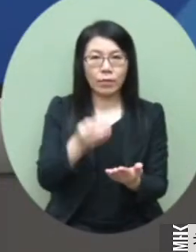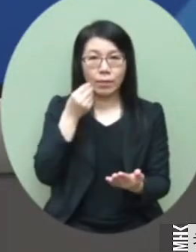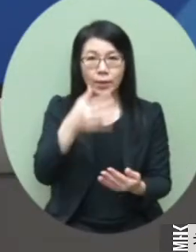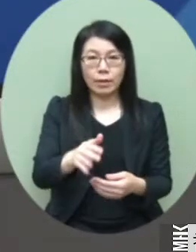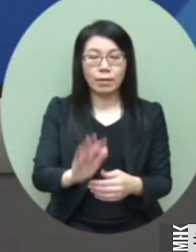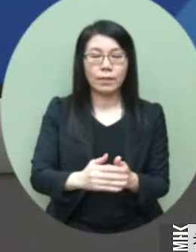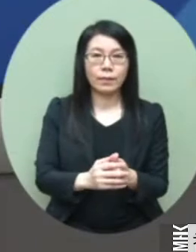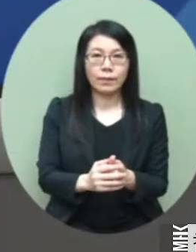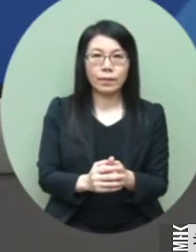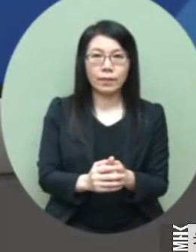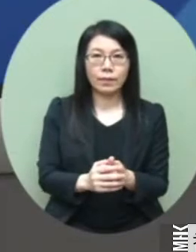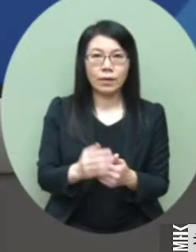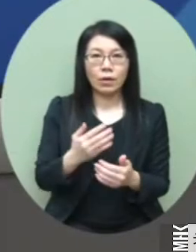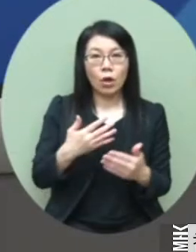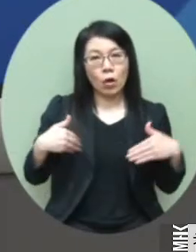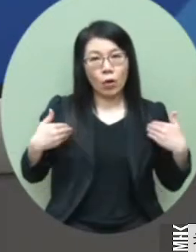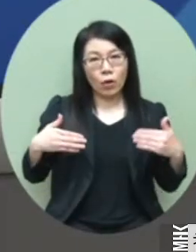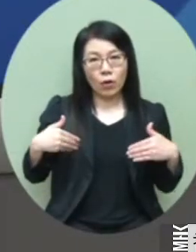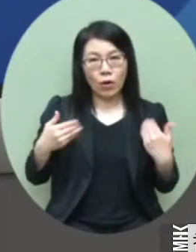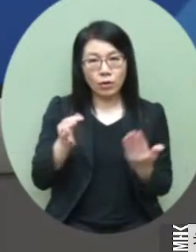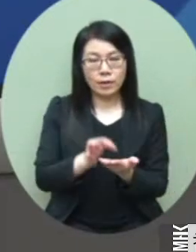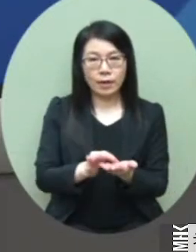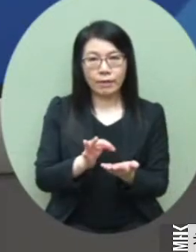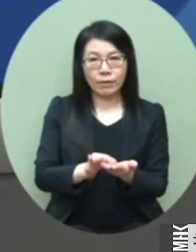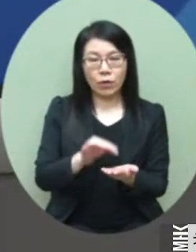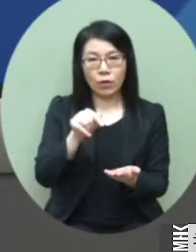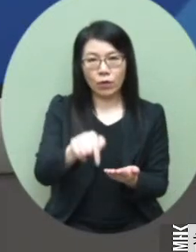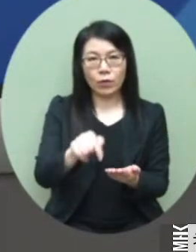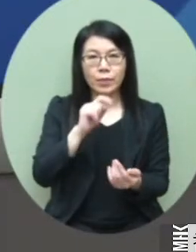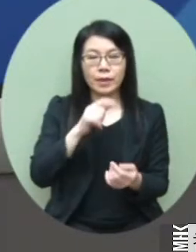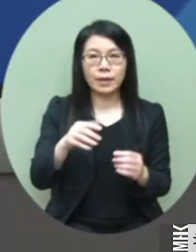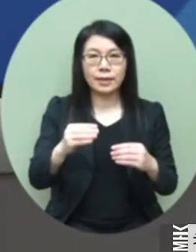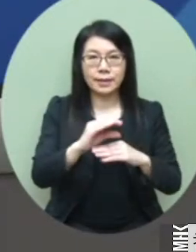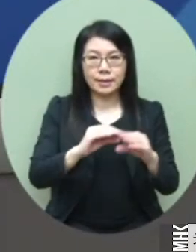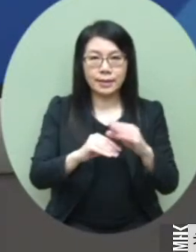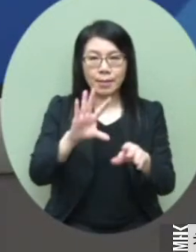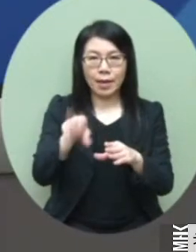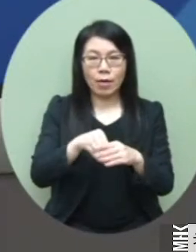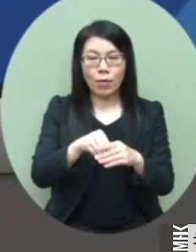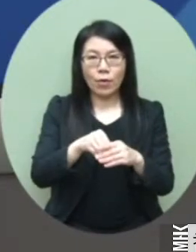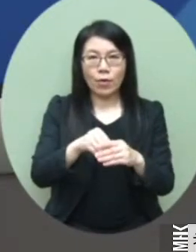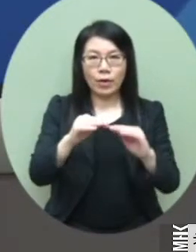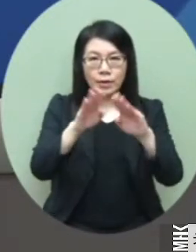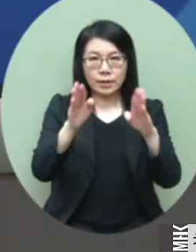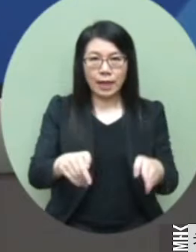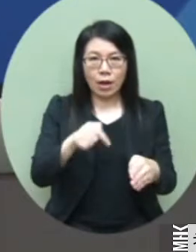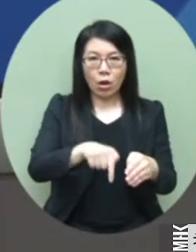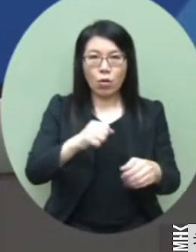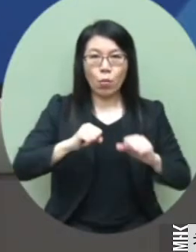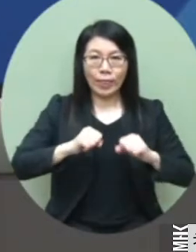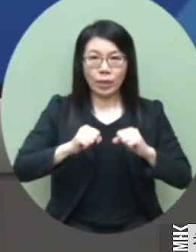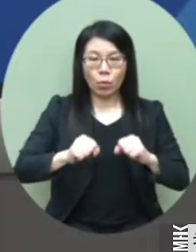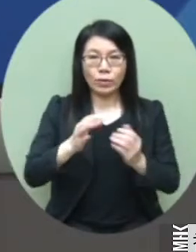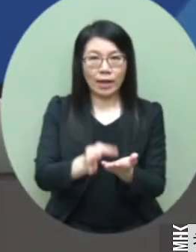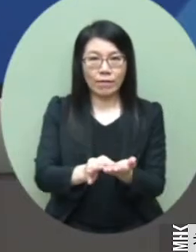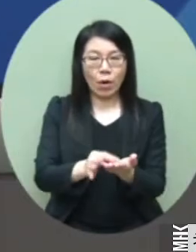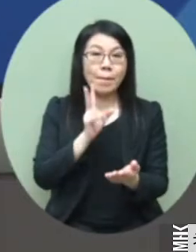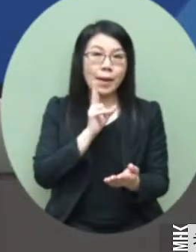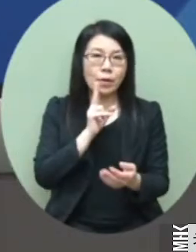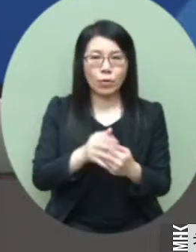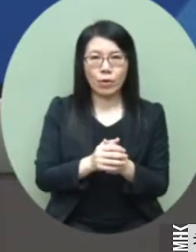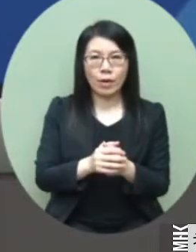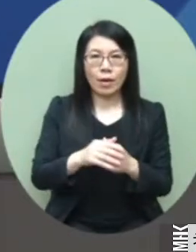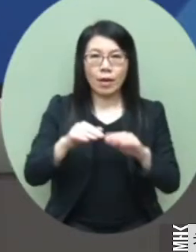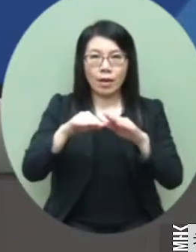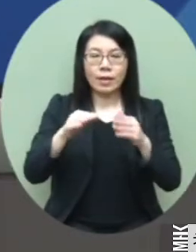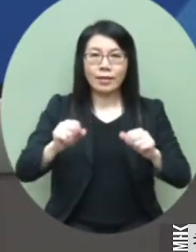喺呢個康樂場地方面咧，重開嘅設施咧係包括室內嘅體育設施，即係譬如體